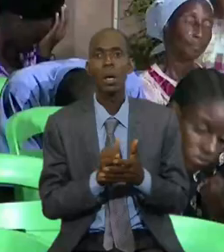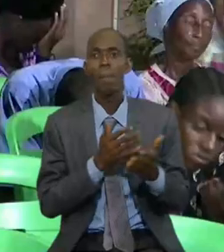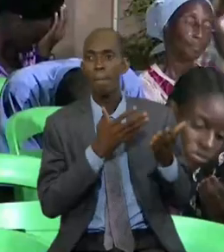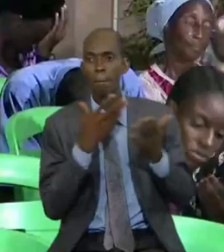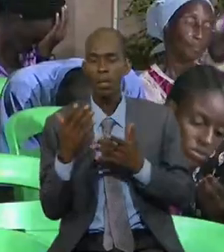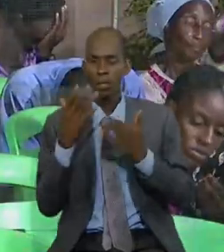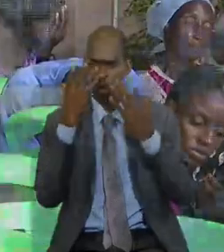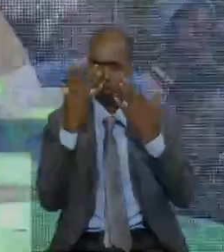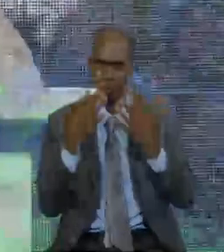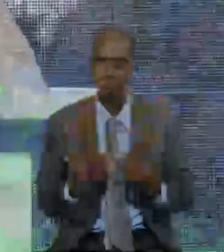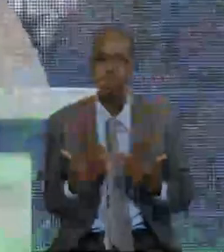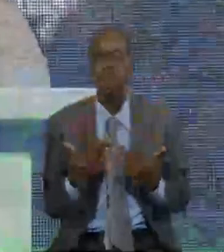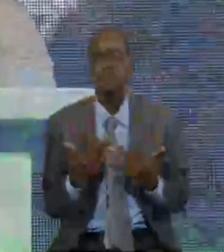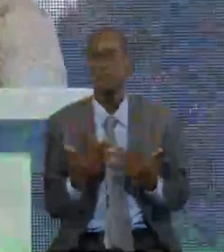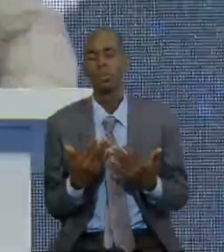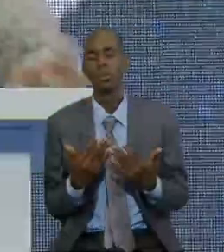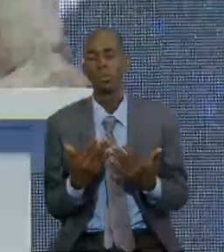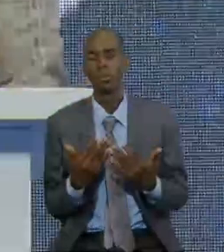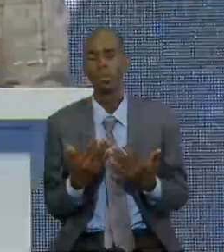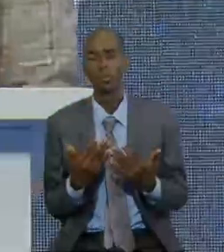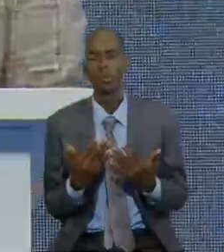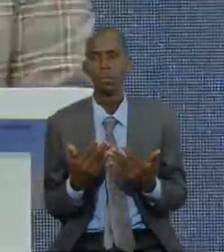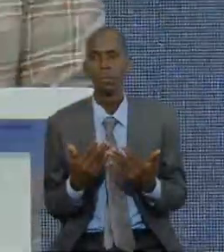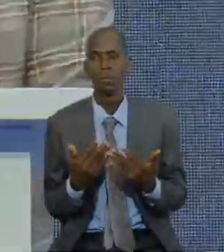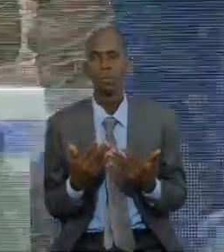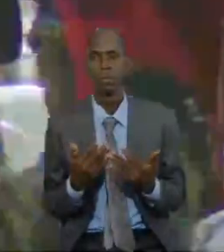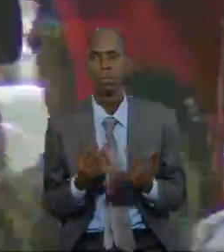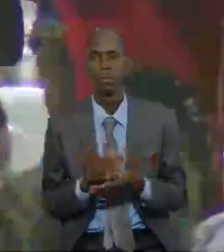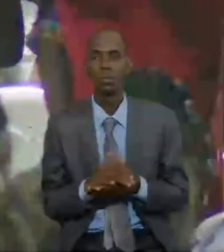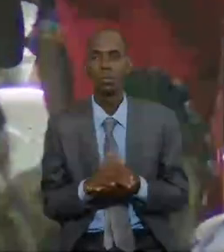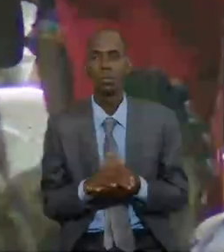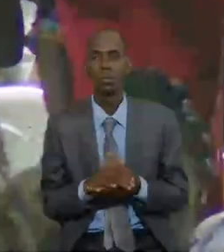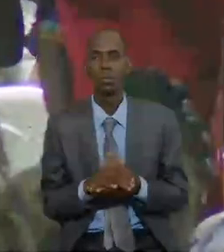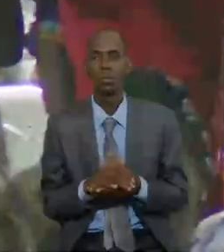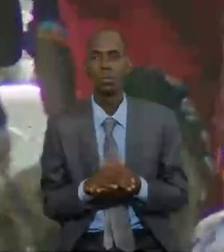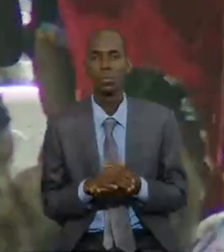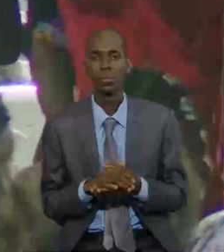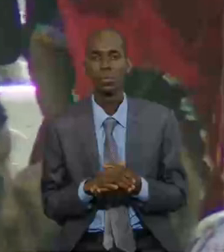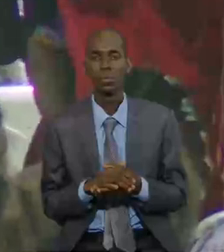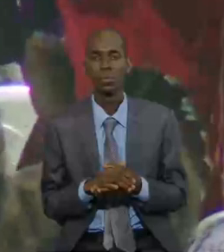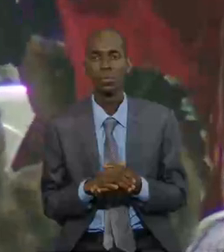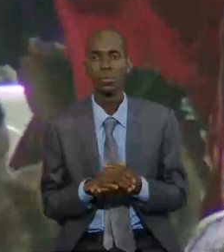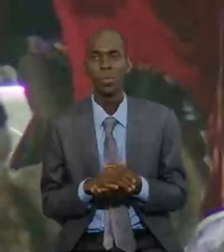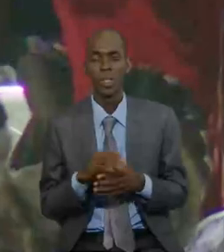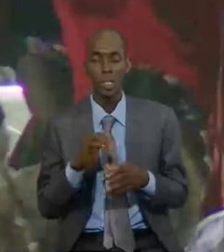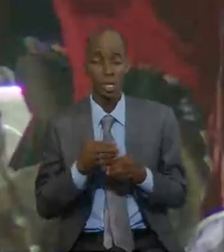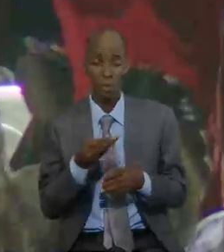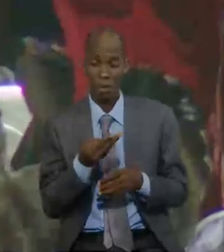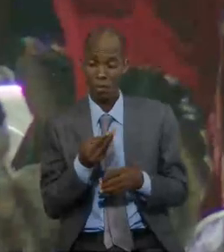parce que c'est ce que tu as fait qui a causé le chagrin la douleur à notre Seigneur Jésus Christ